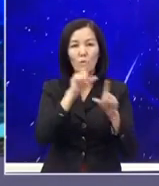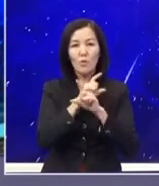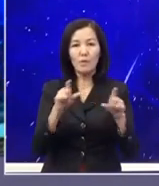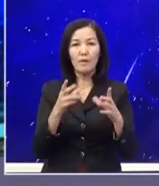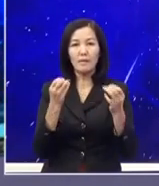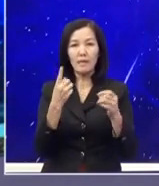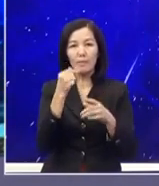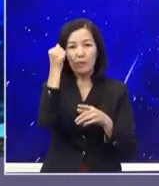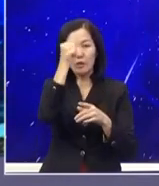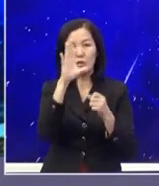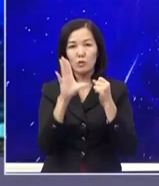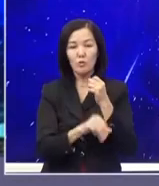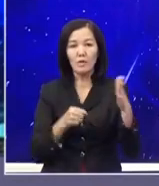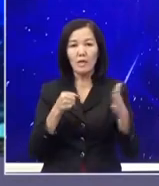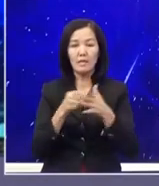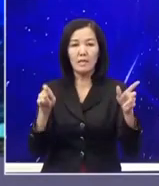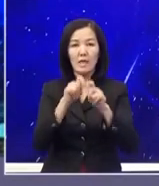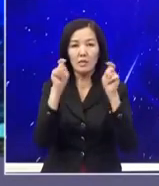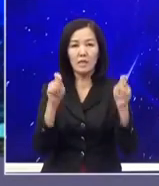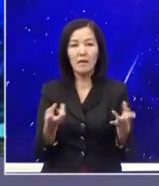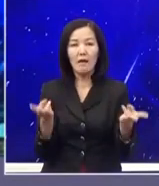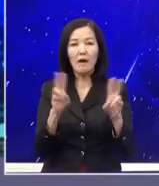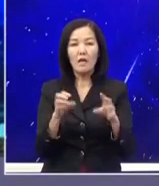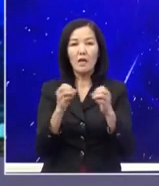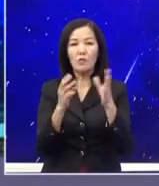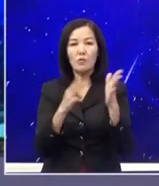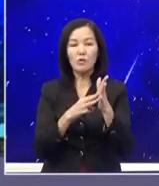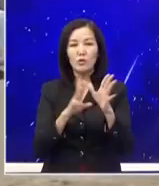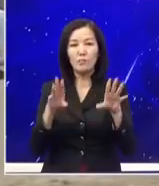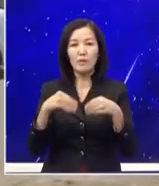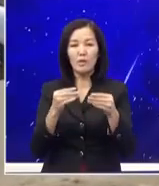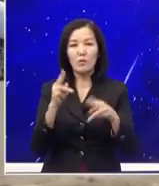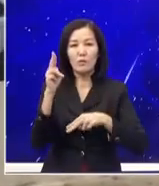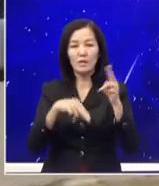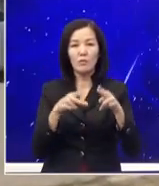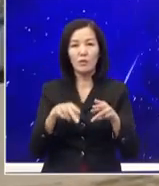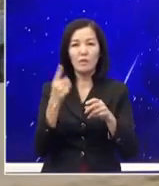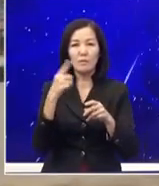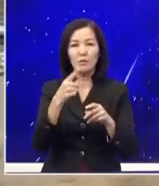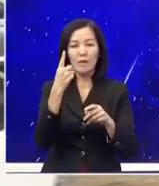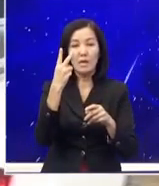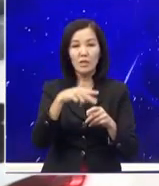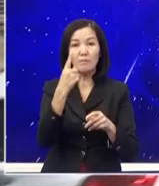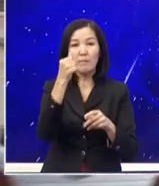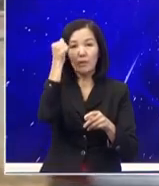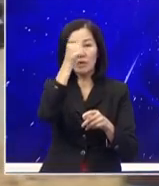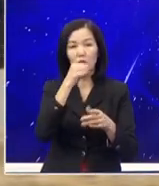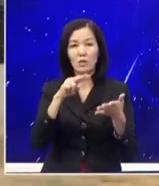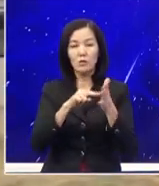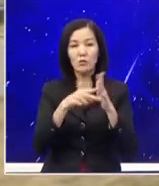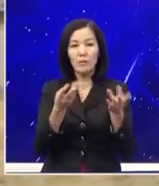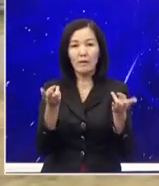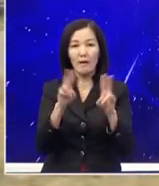ғимараттары. Тағы бірі жыл соңында табысталмақ. Қалған 13-нің қолданысқа берілуімен салынуы 2021 жылдың жоспарына